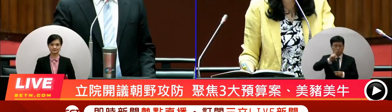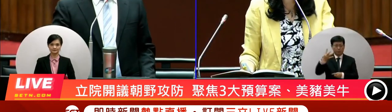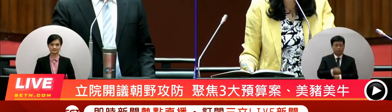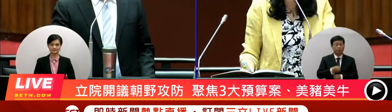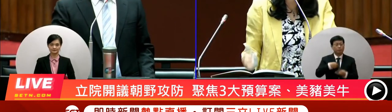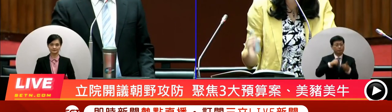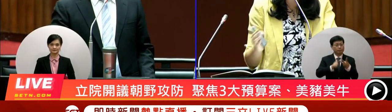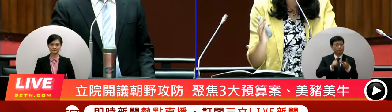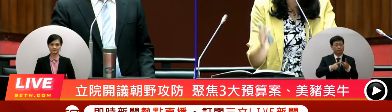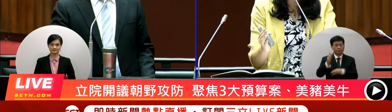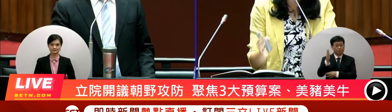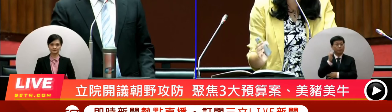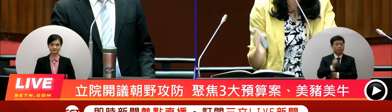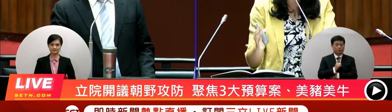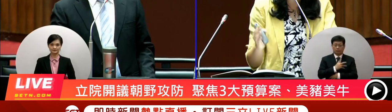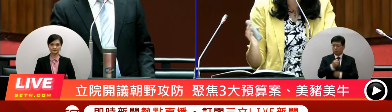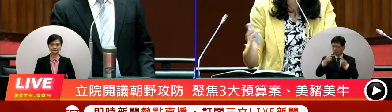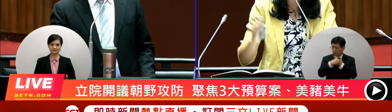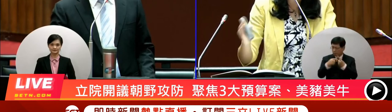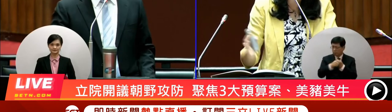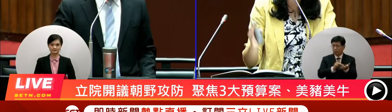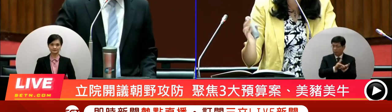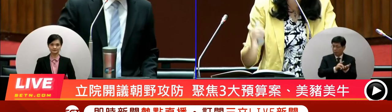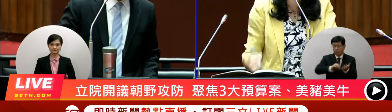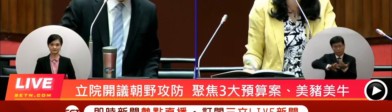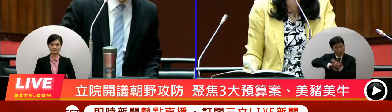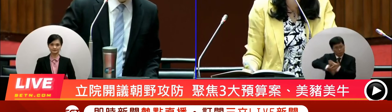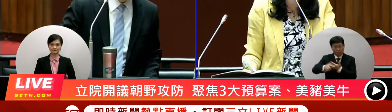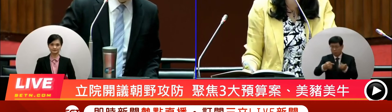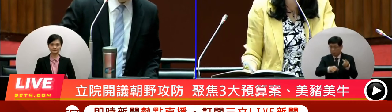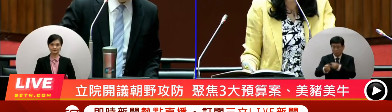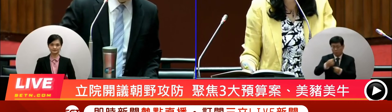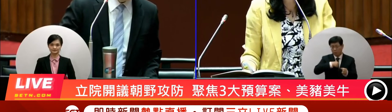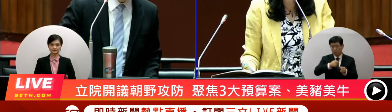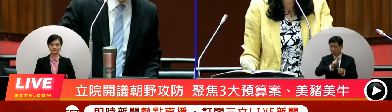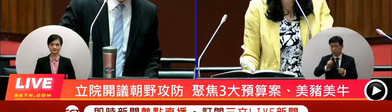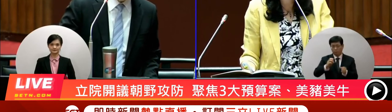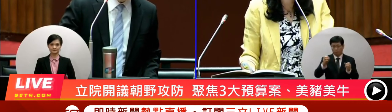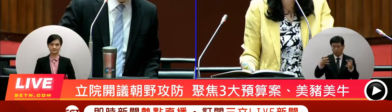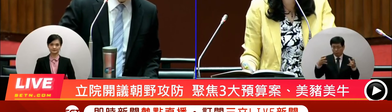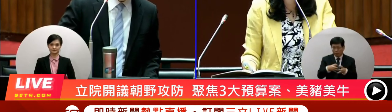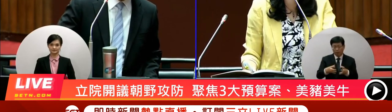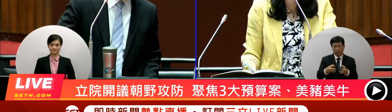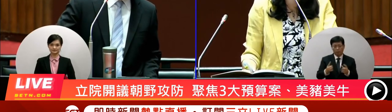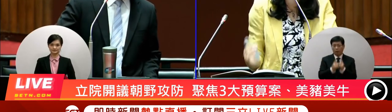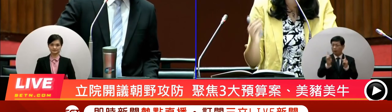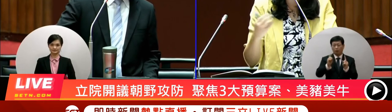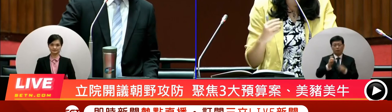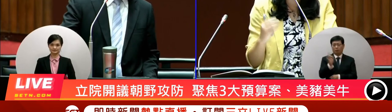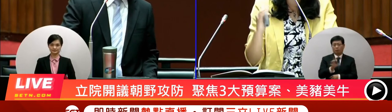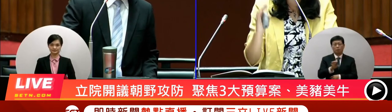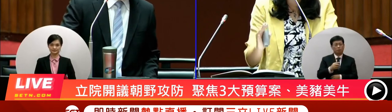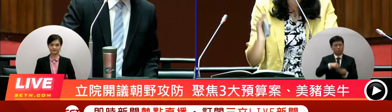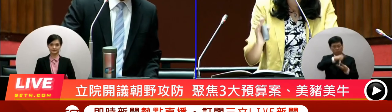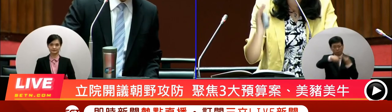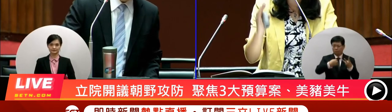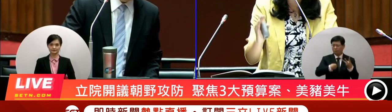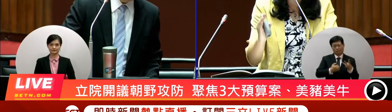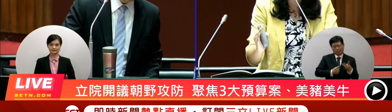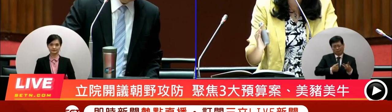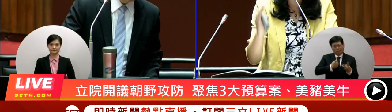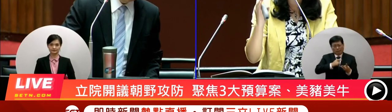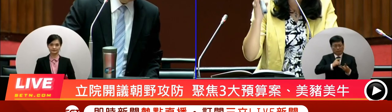第三个，政府没有研究药物其他药物的交互作用的反应，所以我想这三件事情呢都可以让我们是没有办法